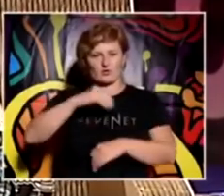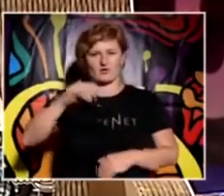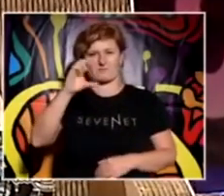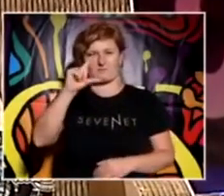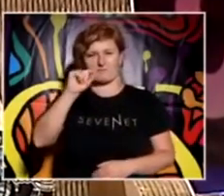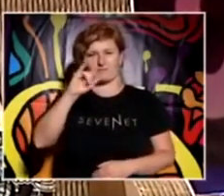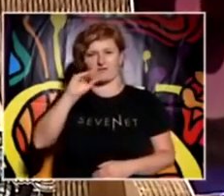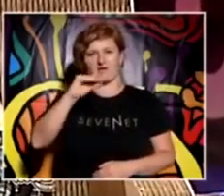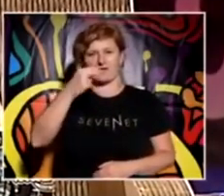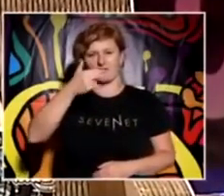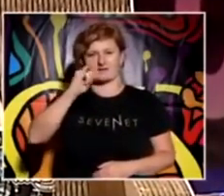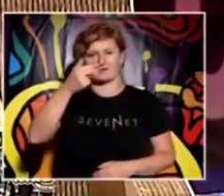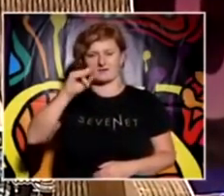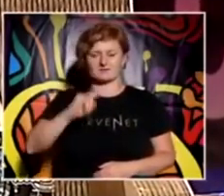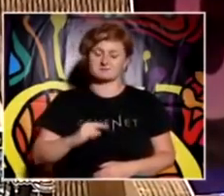czego by nie spróbować, przecież